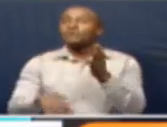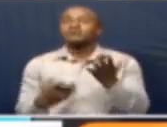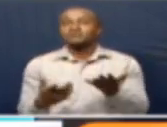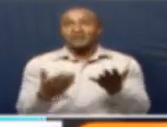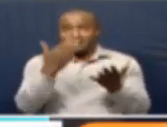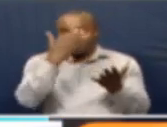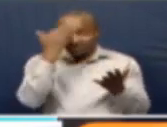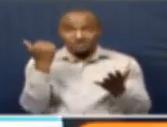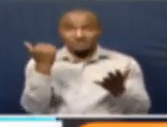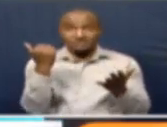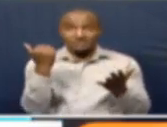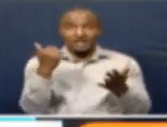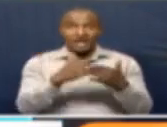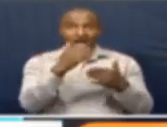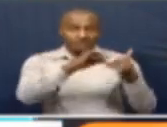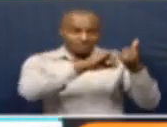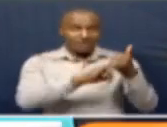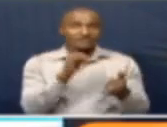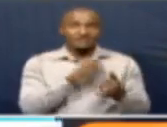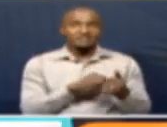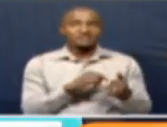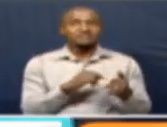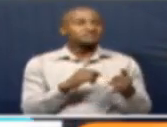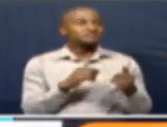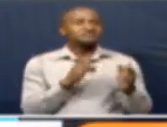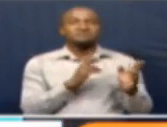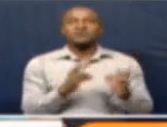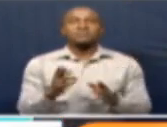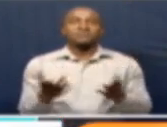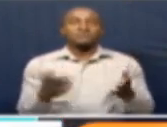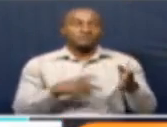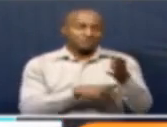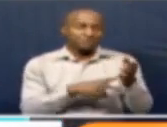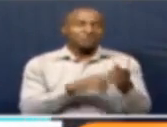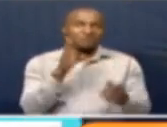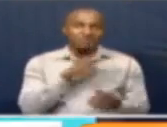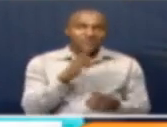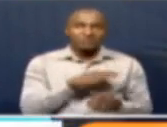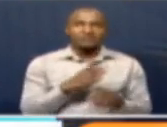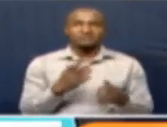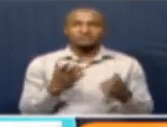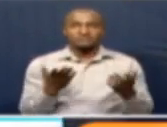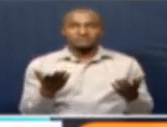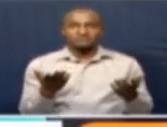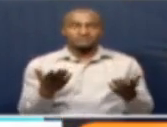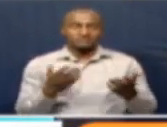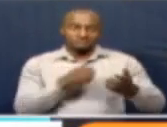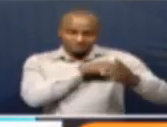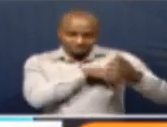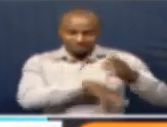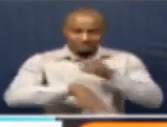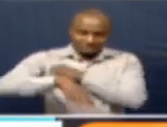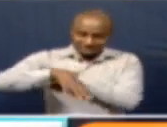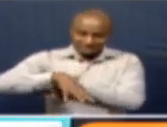zingine akishamuoa mwanamke analegea. Sasa ona. Ndio hizo chafu, mwili ananuka, jasho, mwili mchafu,